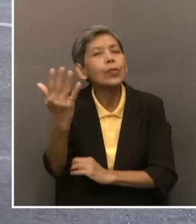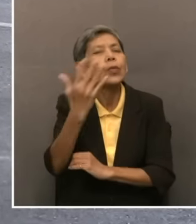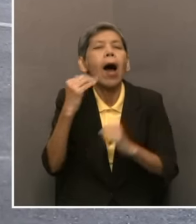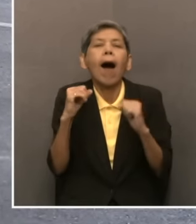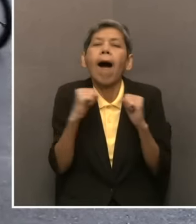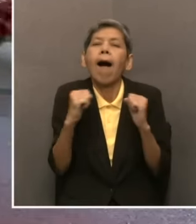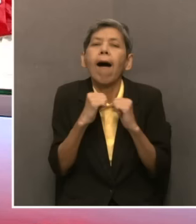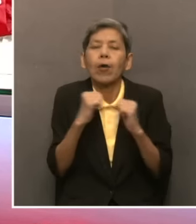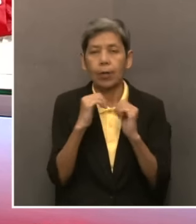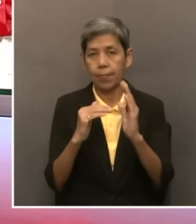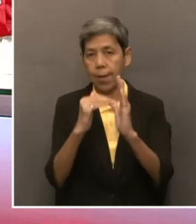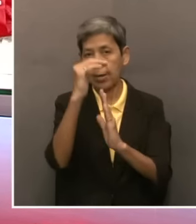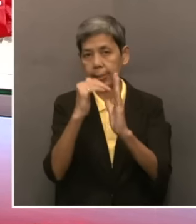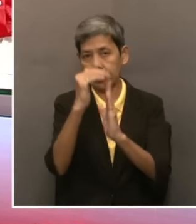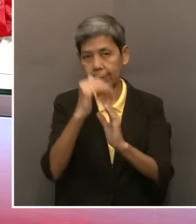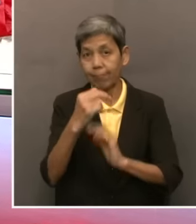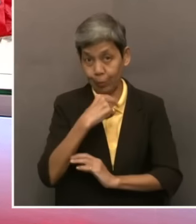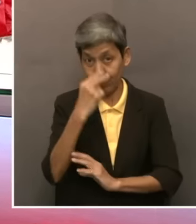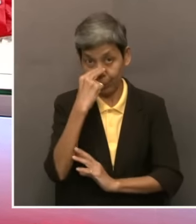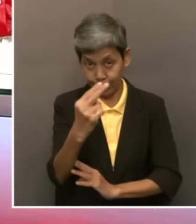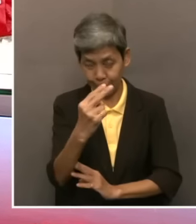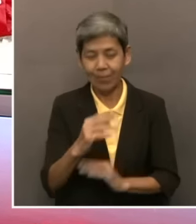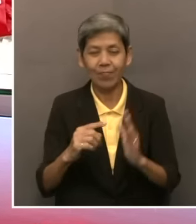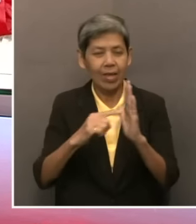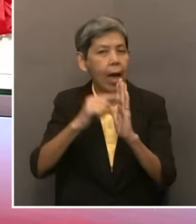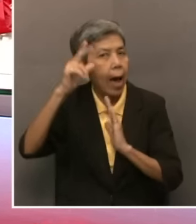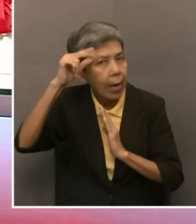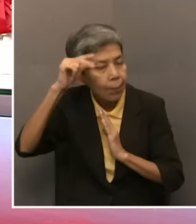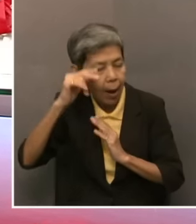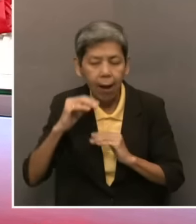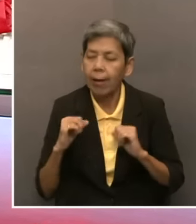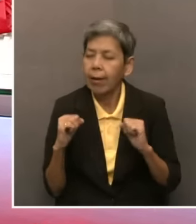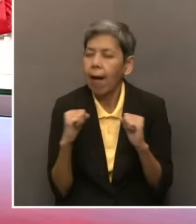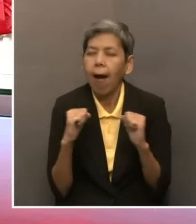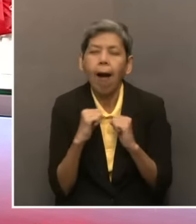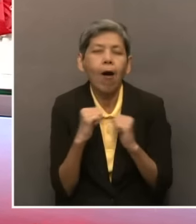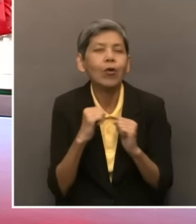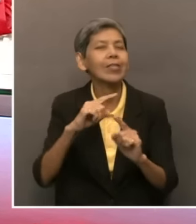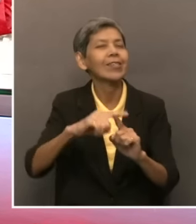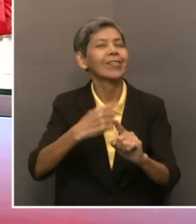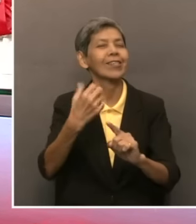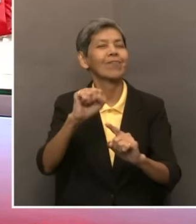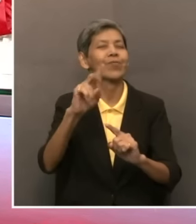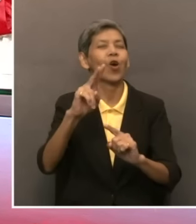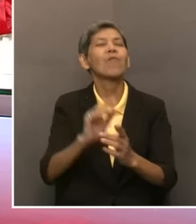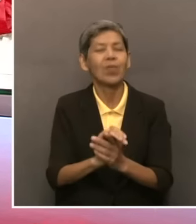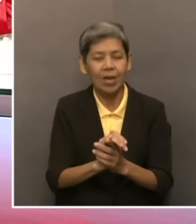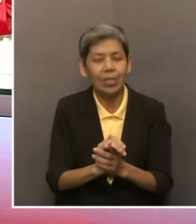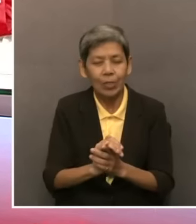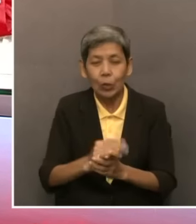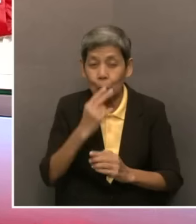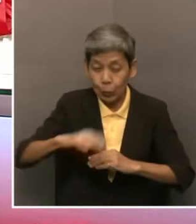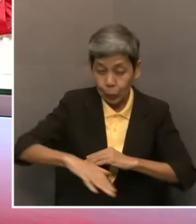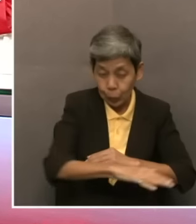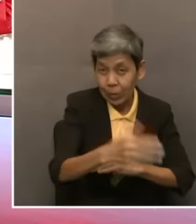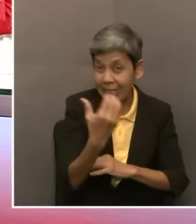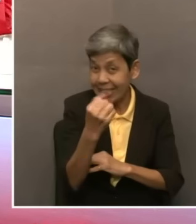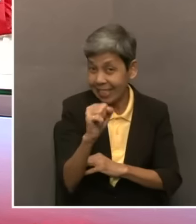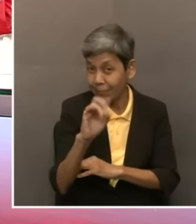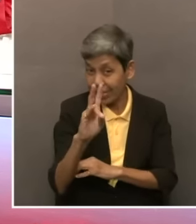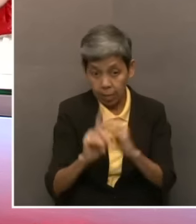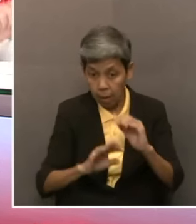ในพื้นที่ภาคเหนือนะคะจะพาไปดูอย่างที่ลำปางตอนนี้ก็หนาวเย็นรับเดือนธันวาคมแล้วอุณหภูมิพื้นราบ17องศานี่ไม่ได้ขึ้นด